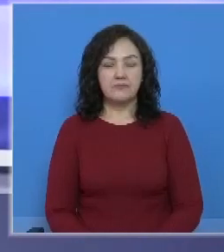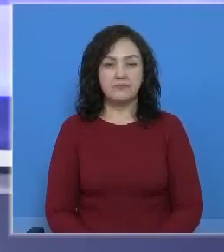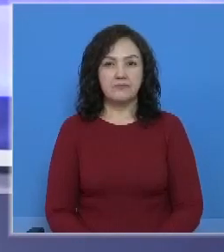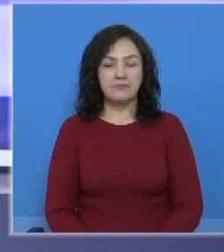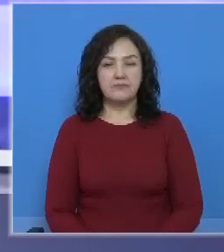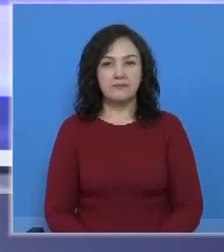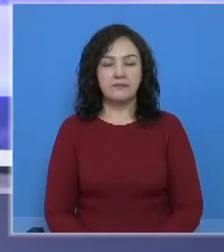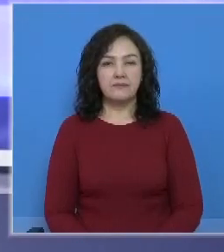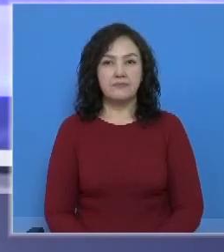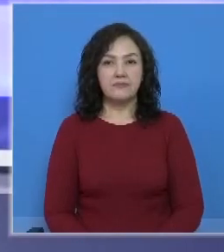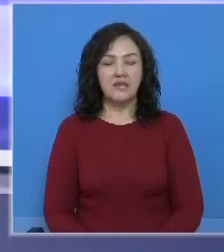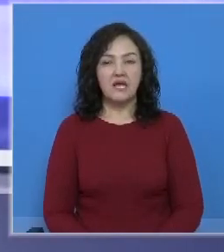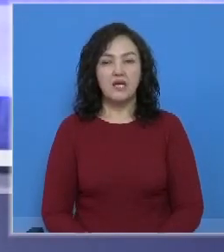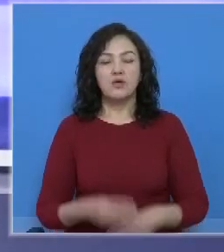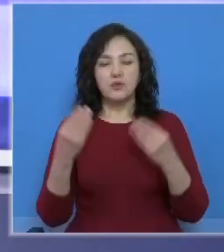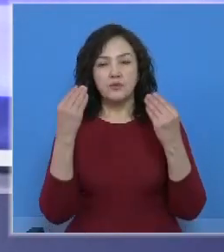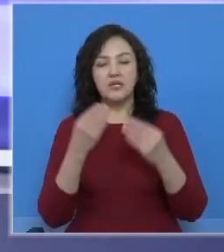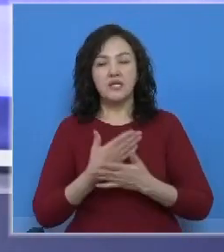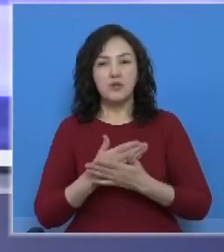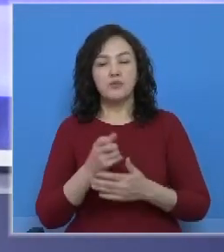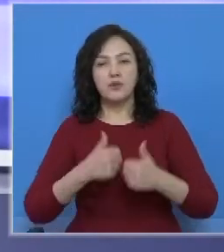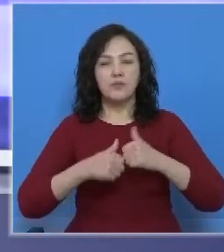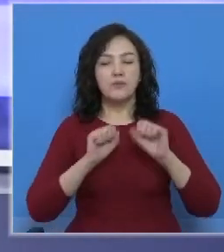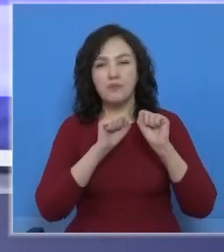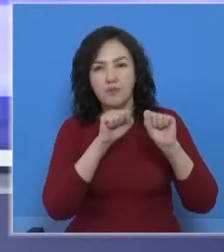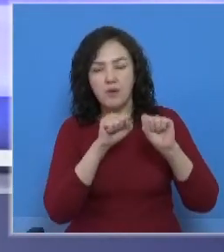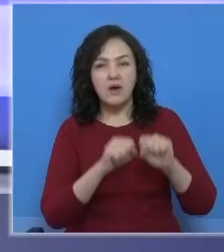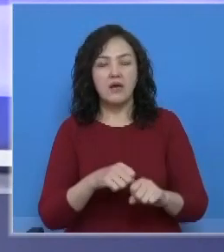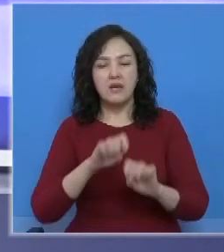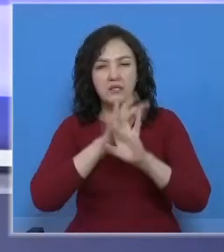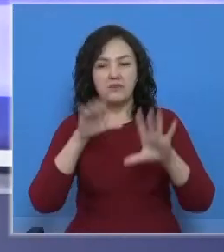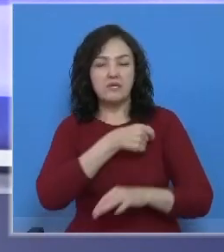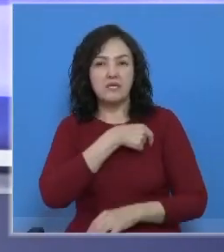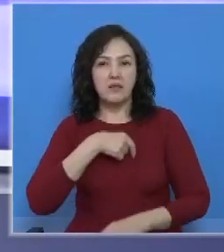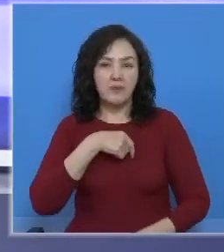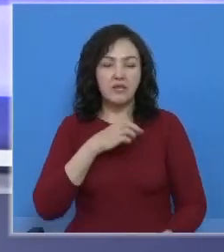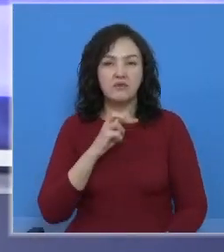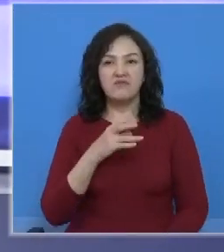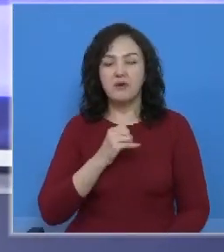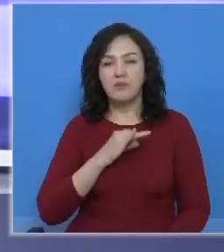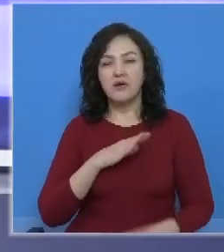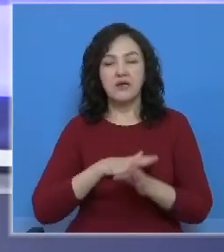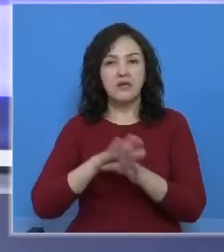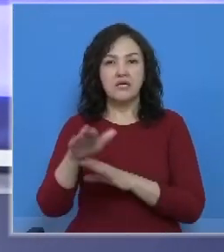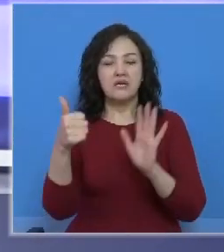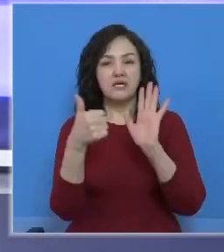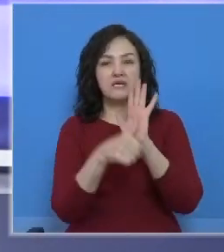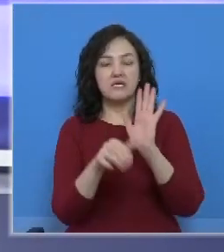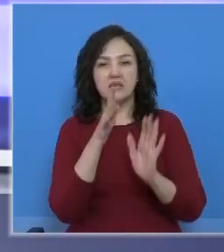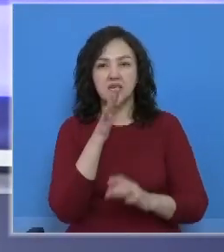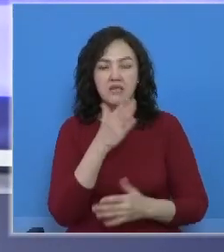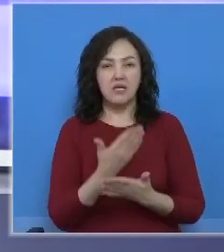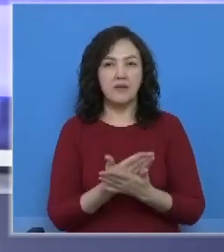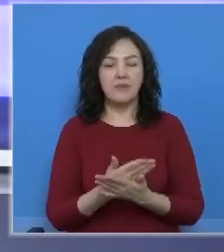и к новостям спорта юбиляру посвятили турнир по боксу известному тренеру алимбеку балмагамбетову исполнилось 60